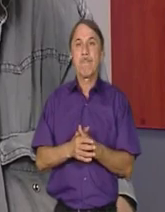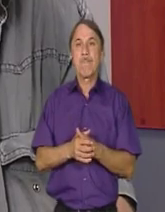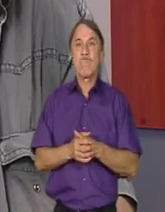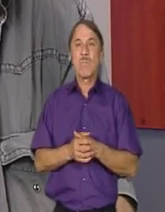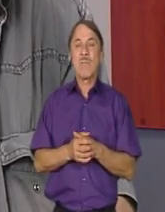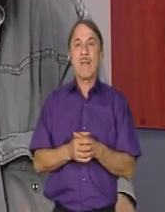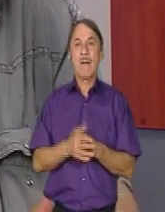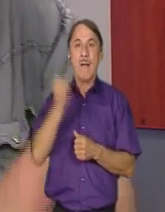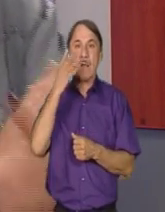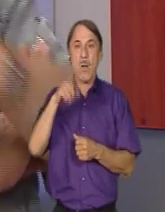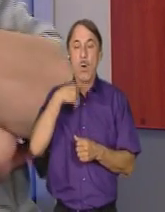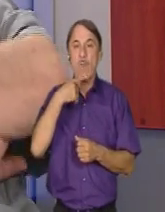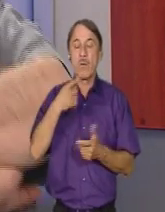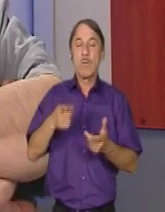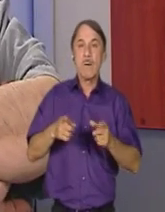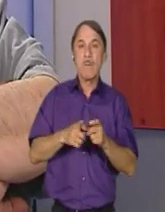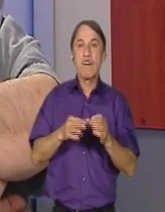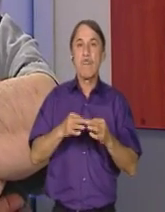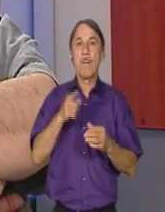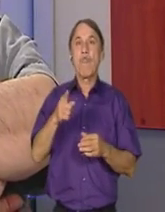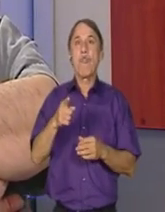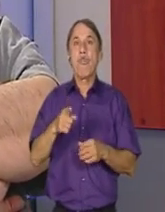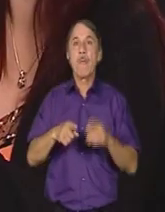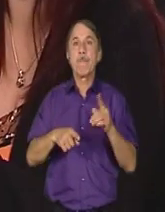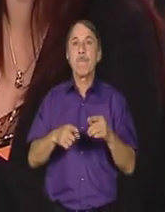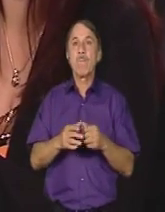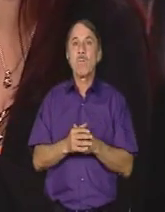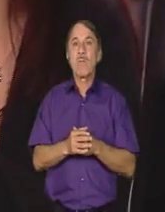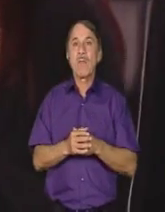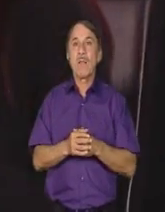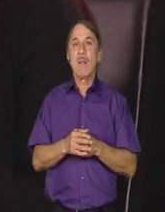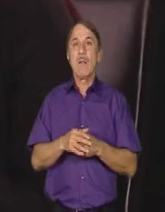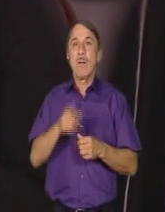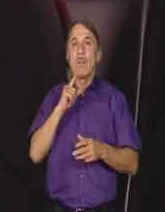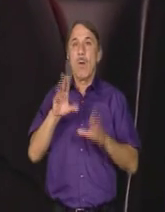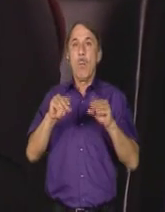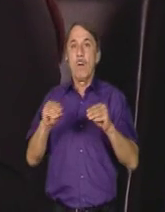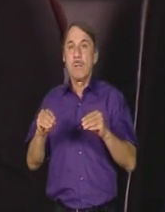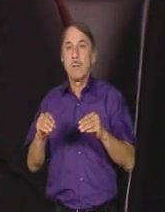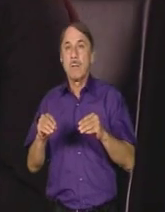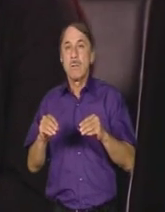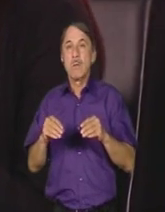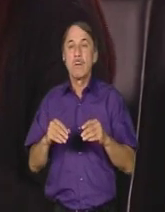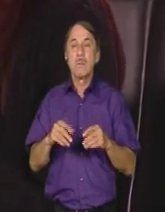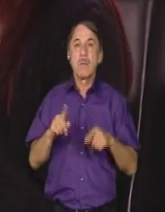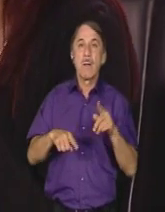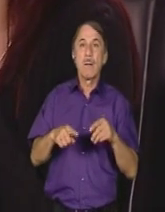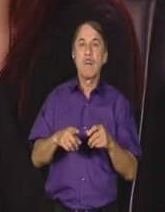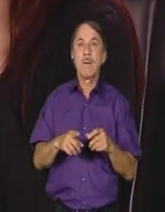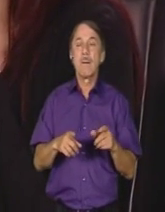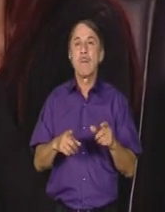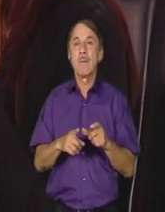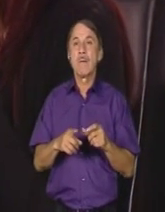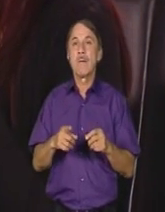bescenje. A kada govorimo o financijama, koliko otprilike te ulaznice čine neki prihod u Srpsko narodno pozorište? Pa